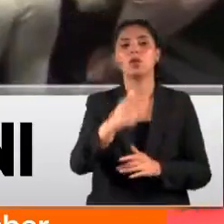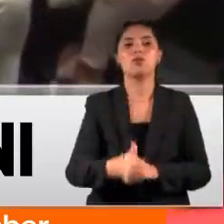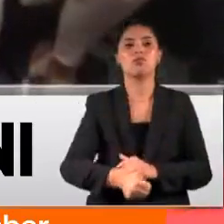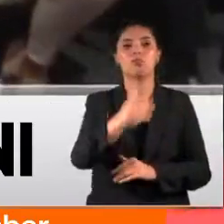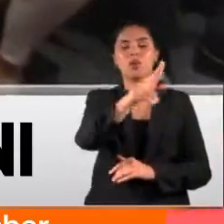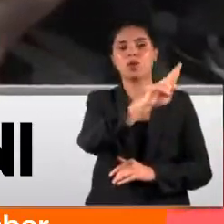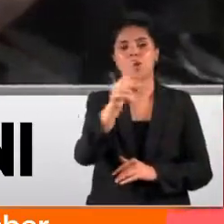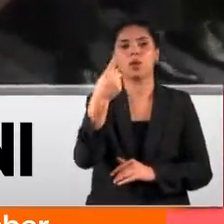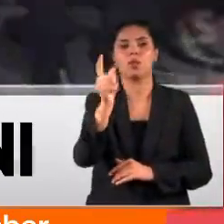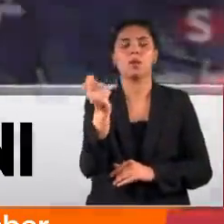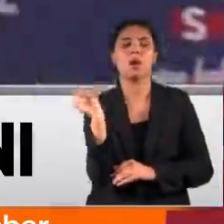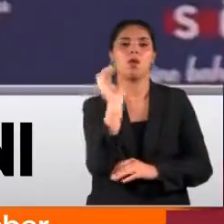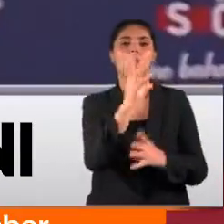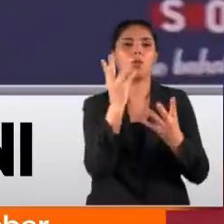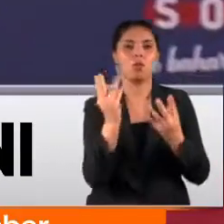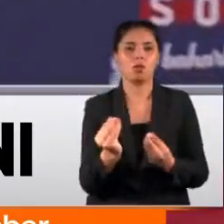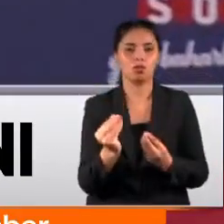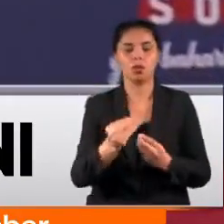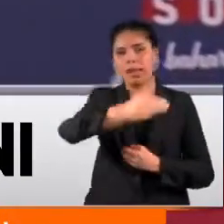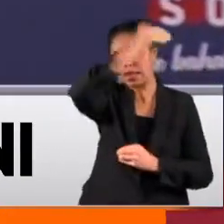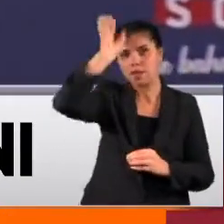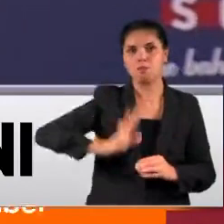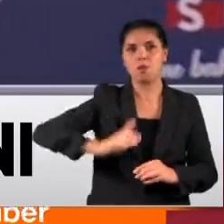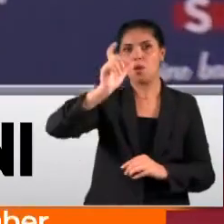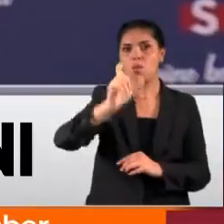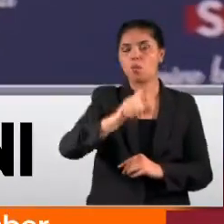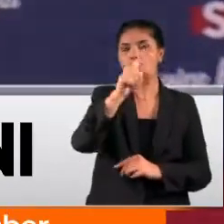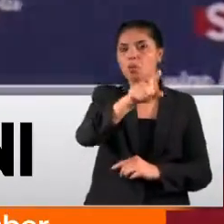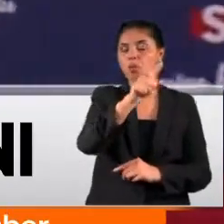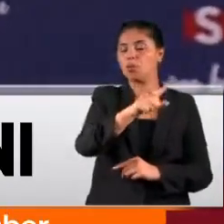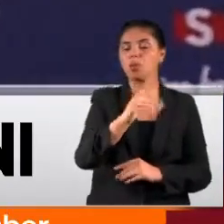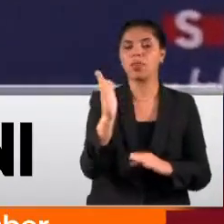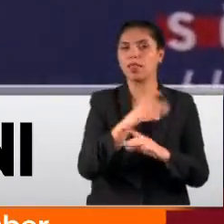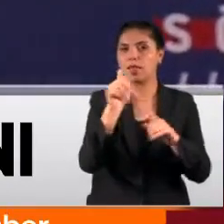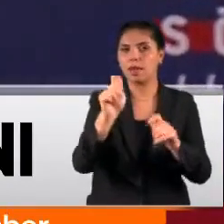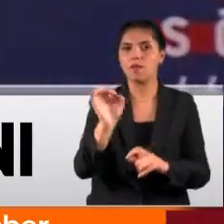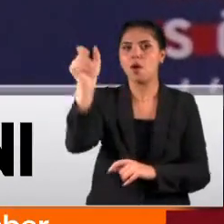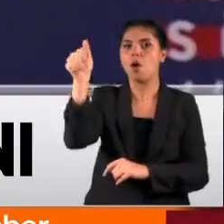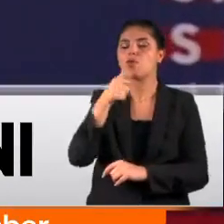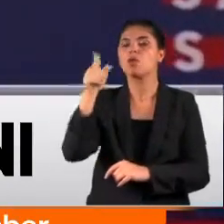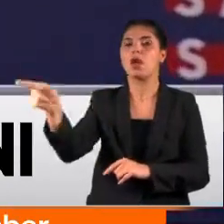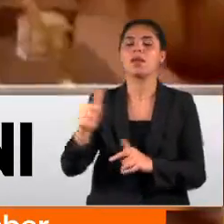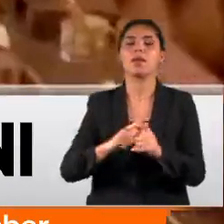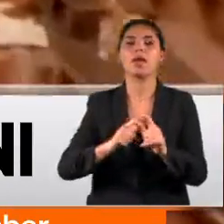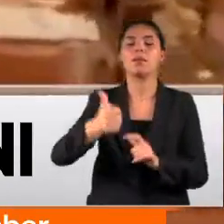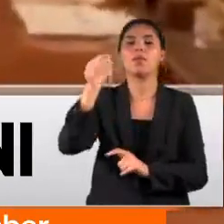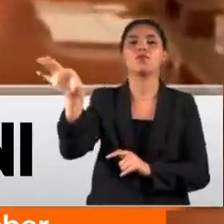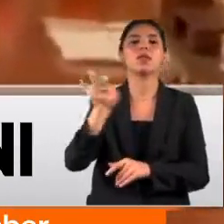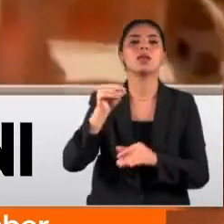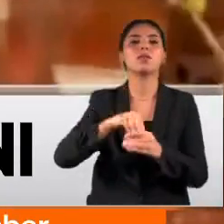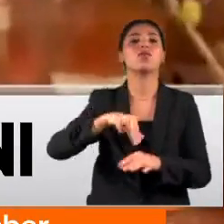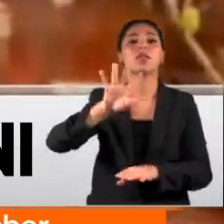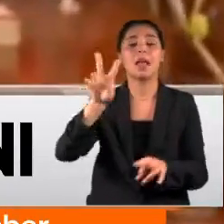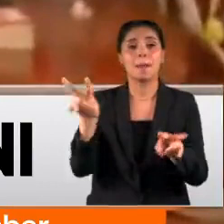Narin'e 700 bin lira gönderdi. İmamoğlu bu girişimleri Özgür Özel'i genel başkan seçtirmek için yapmıyor. İddiaya göre